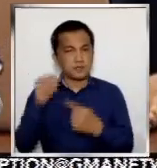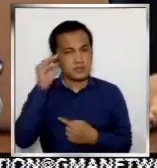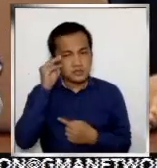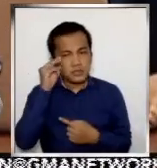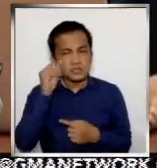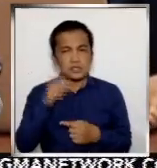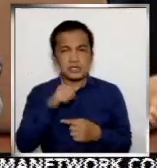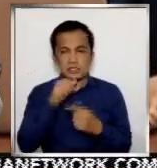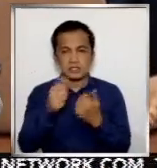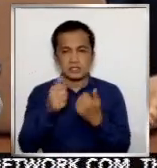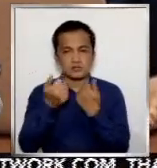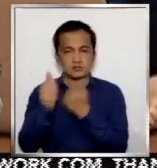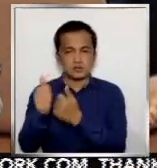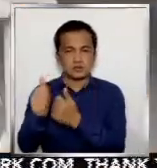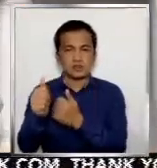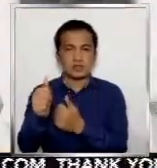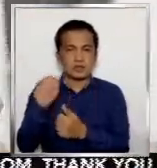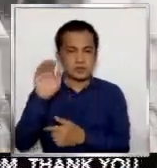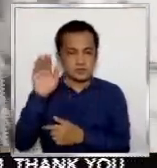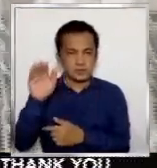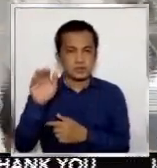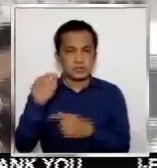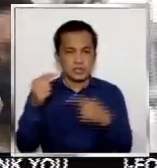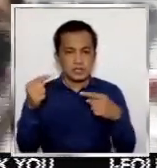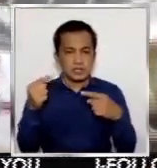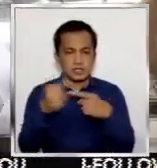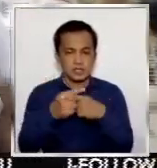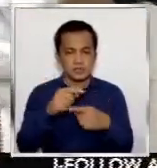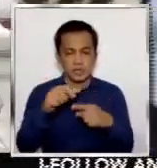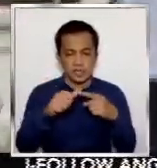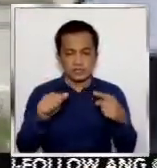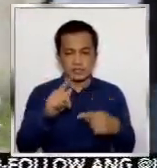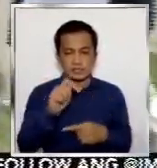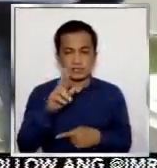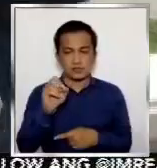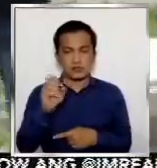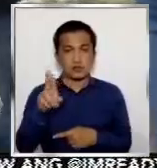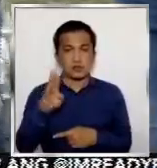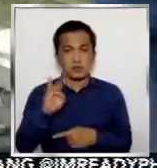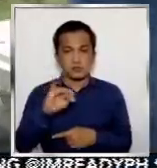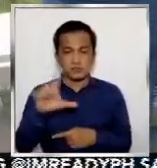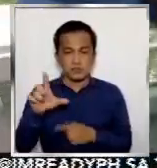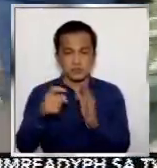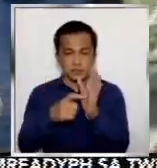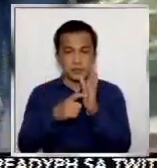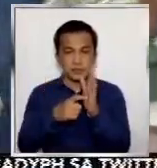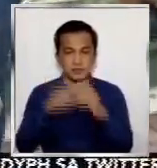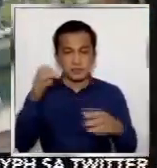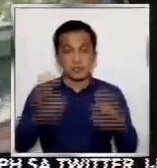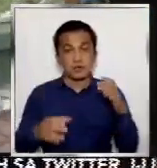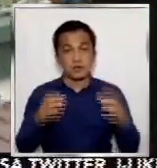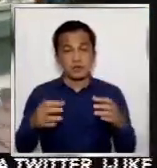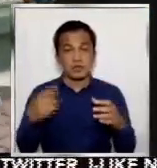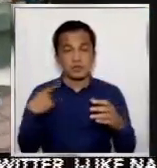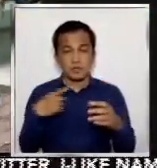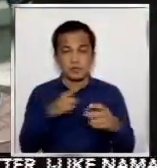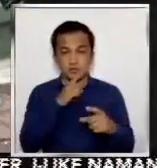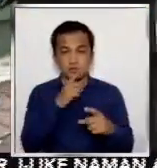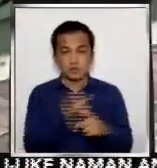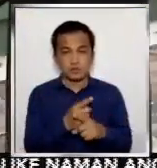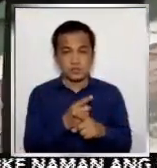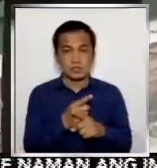nasunod na mga petisyon laban sa anti-terror bill ang requirement ng korte na magkaroon ng aktual na